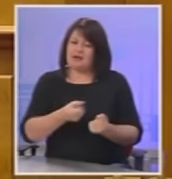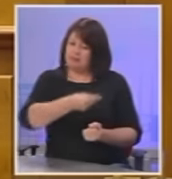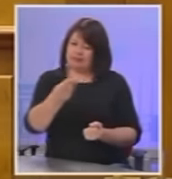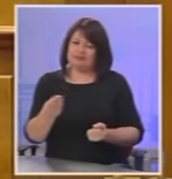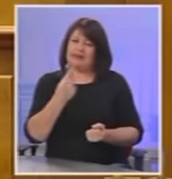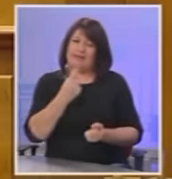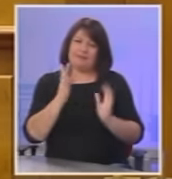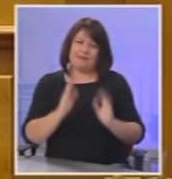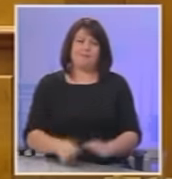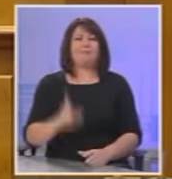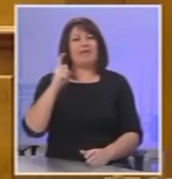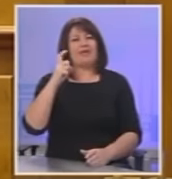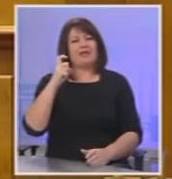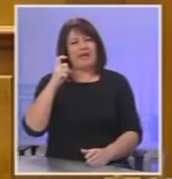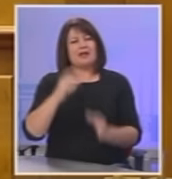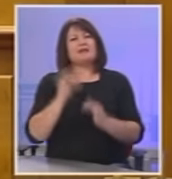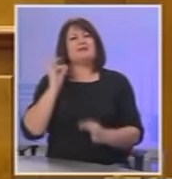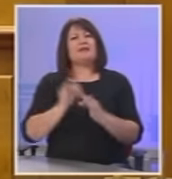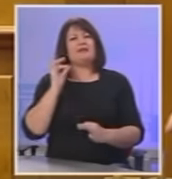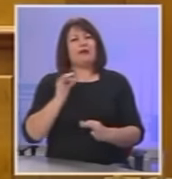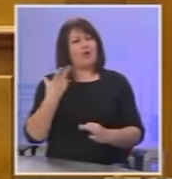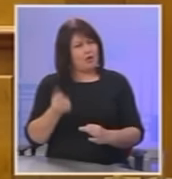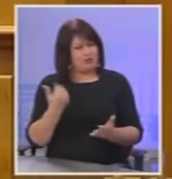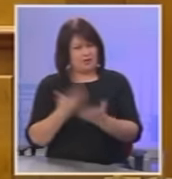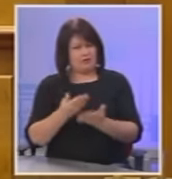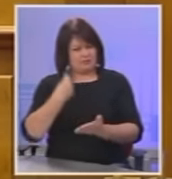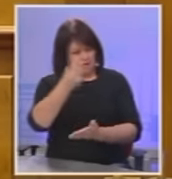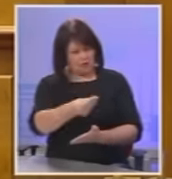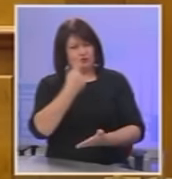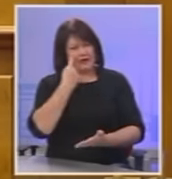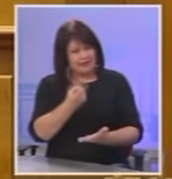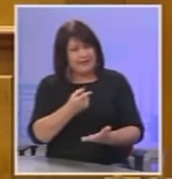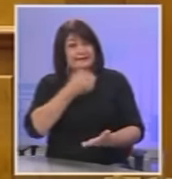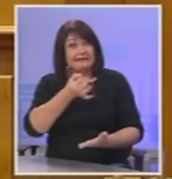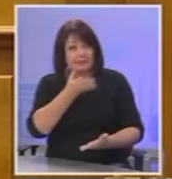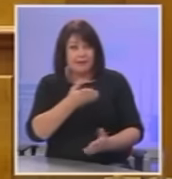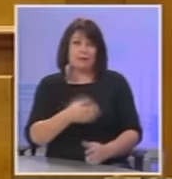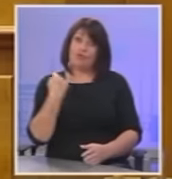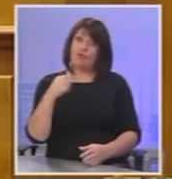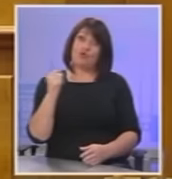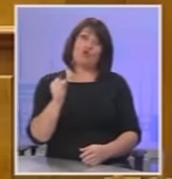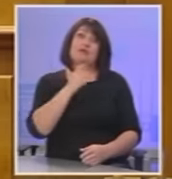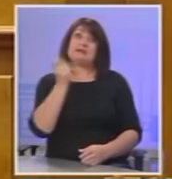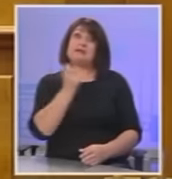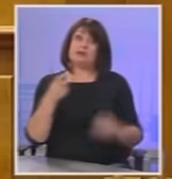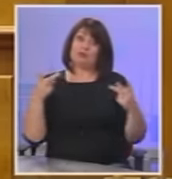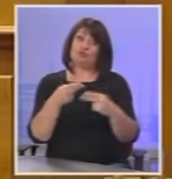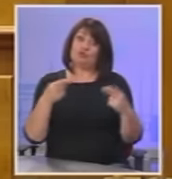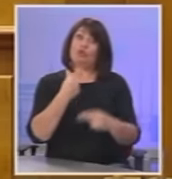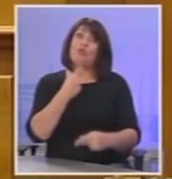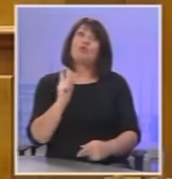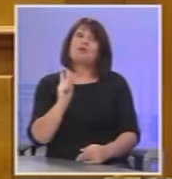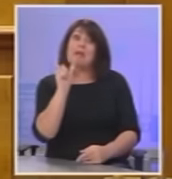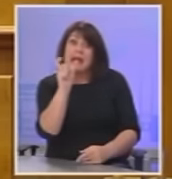Διαβεβαίωνε επίσης στις 19 και όλα αυτά τα έχουμε και μπορούμε να σας τα δώσουμε. Πως είναι αντίθετο στην περικοπή συντάξεων και τόνισε κατά